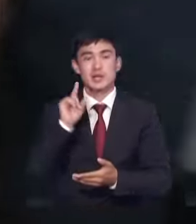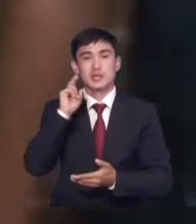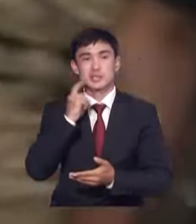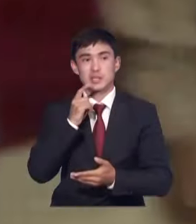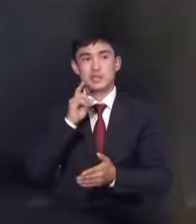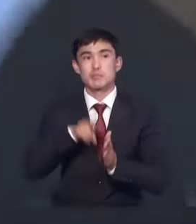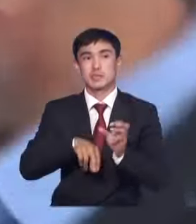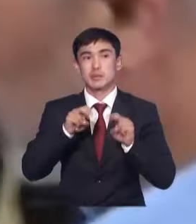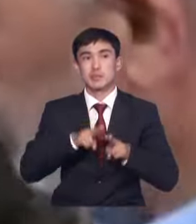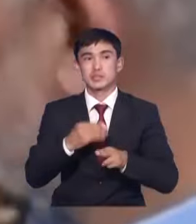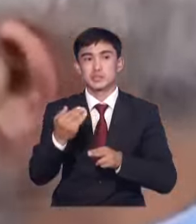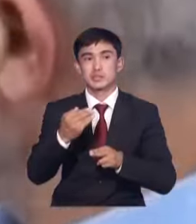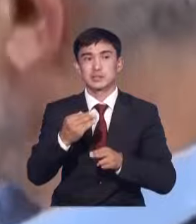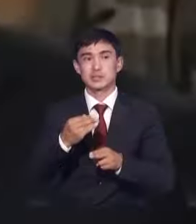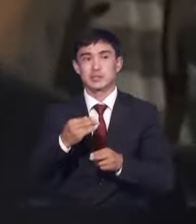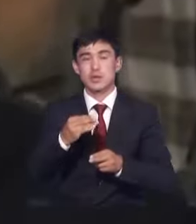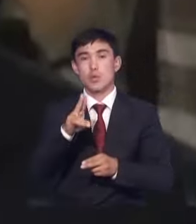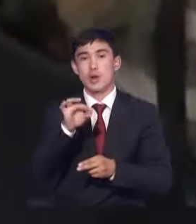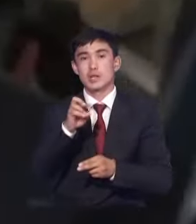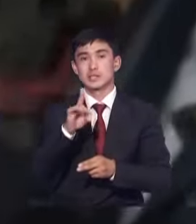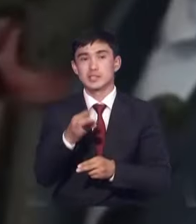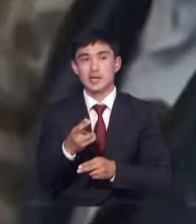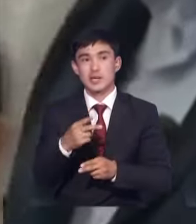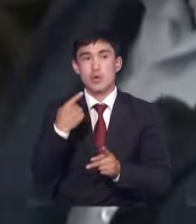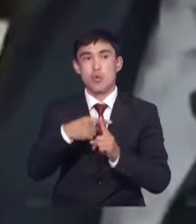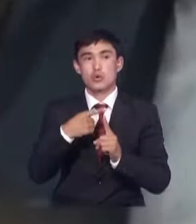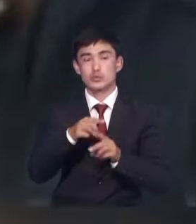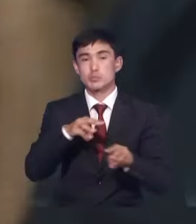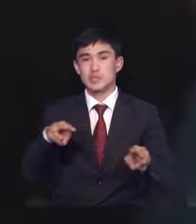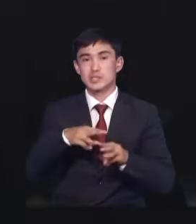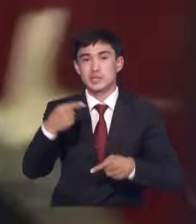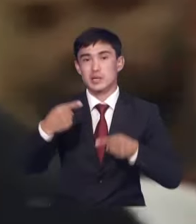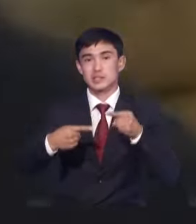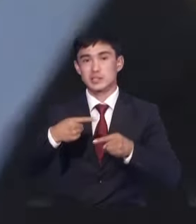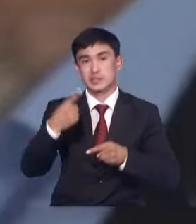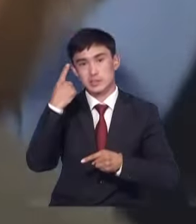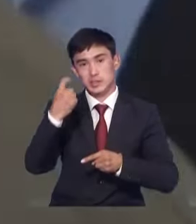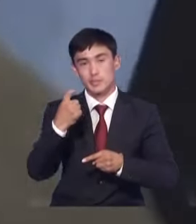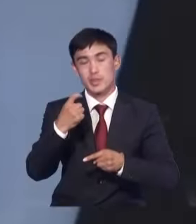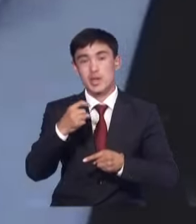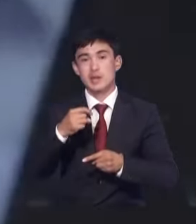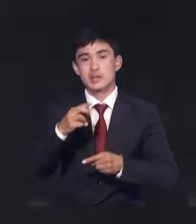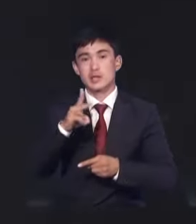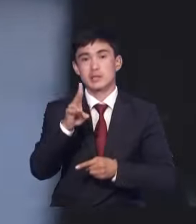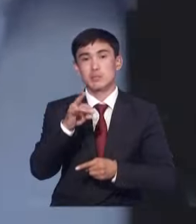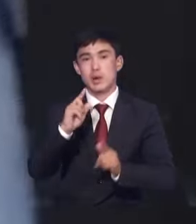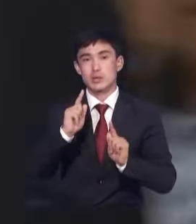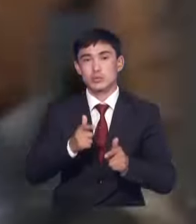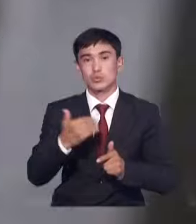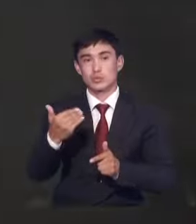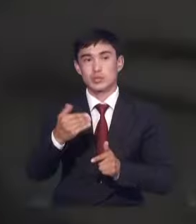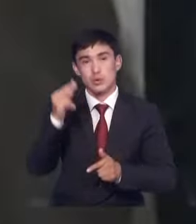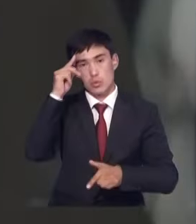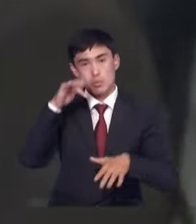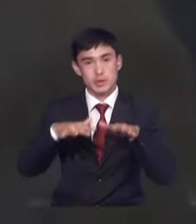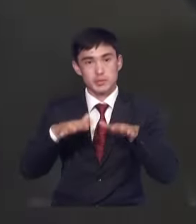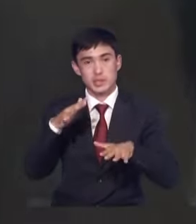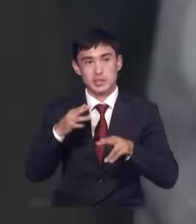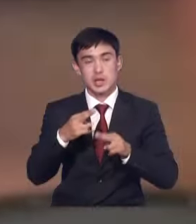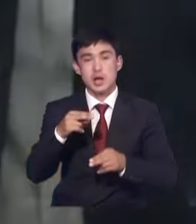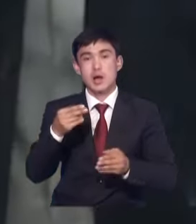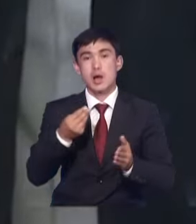Израиль қауіпсіздік шенеуніктері коалициядағы кейбір оңшыл министрлердің қарсылығын ескере отырып Нетаньяхудың мақұлдануына күмәнмен қарайды.